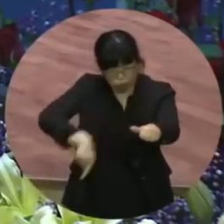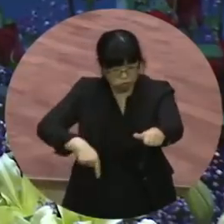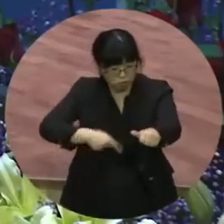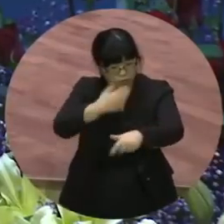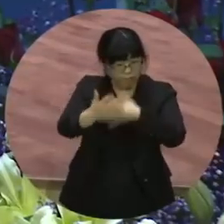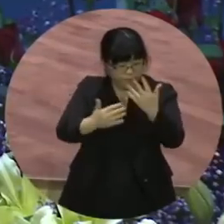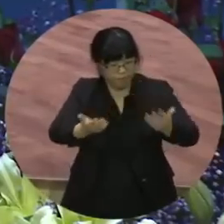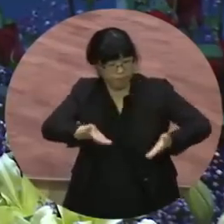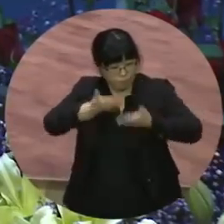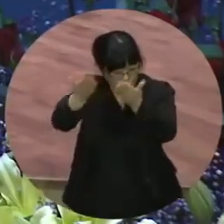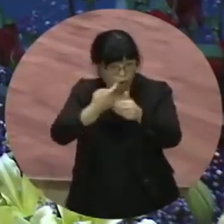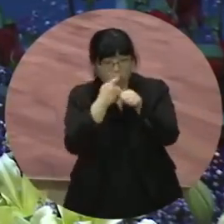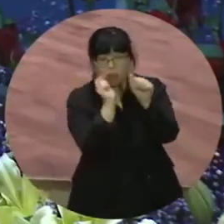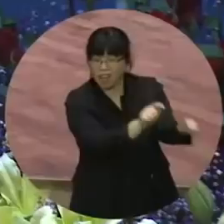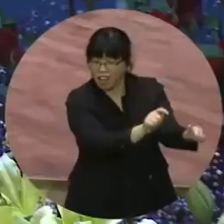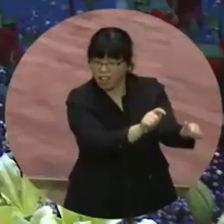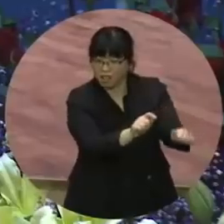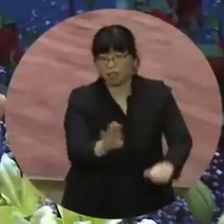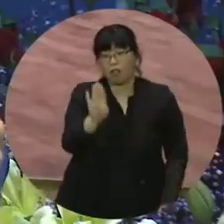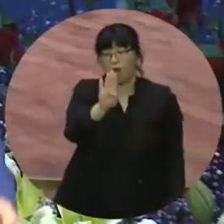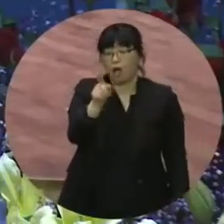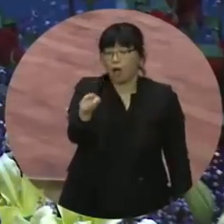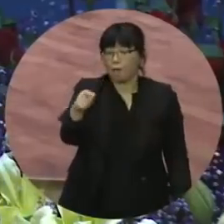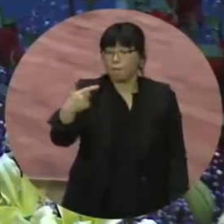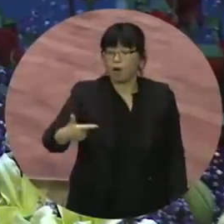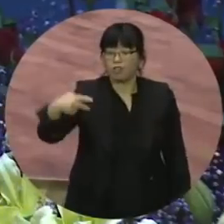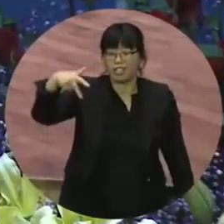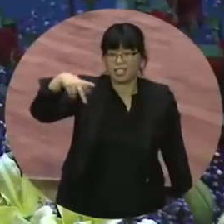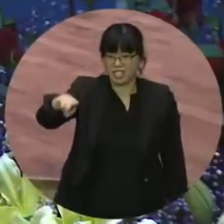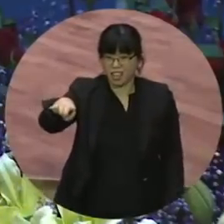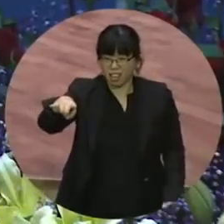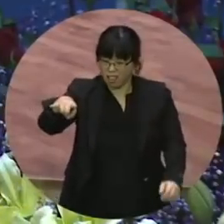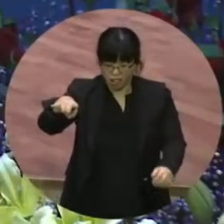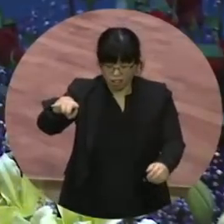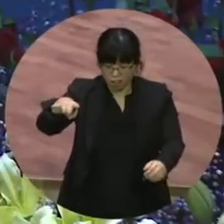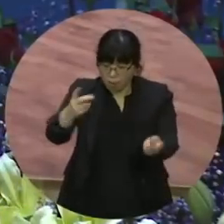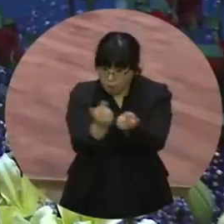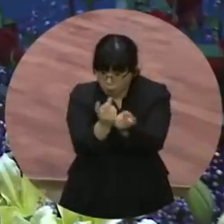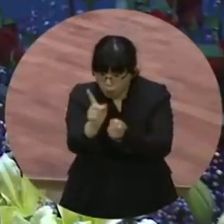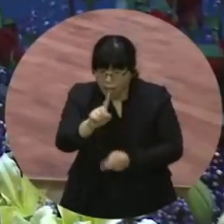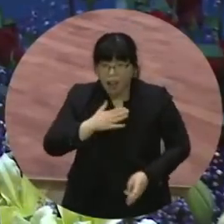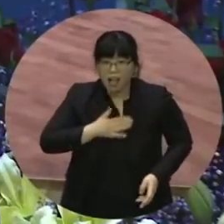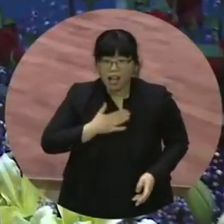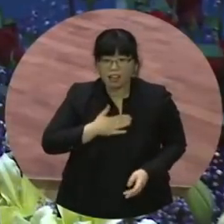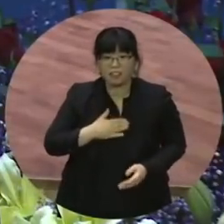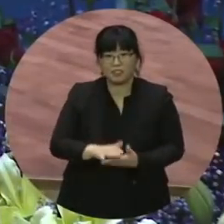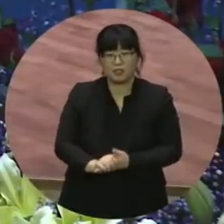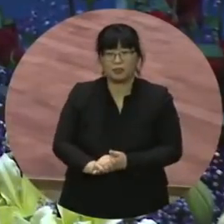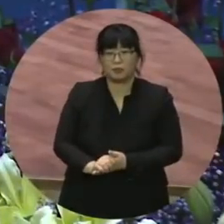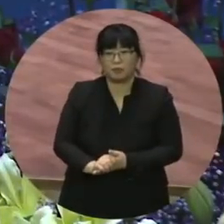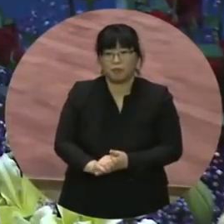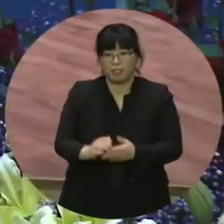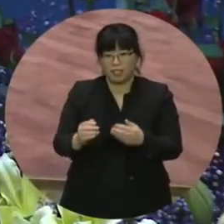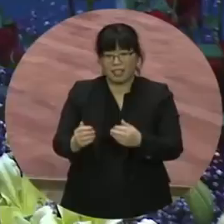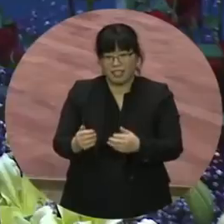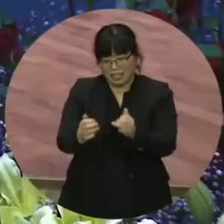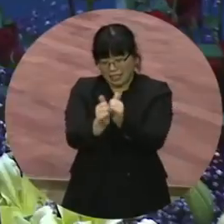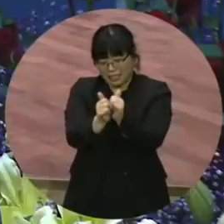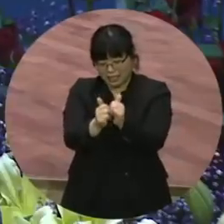창자를 끄집어내고 하나님과 그걸 제사를 그려 드리는 거, 번제 제사를 그린 거예요. 번제로